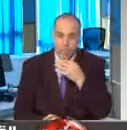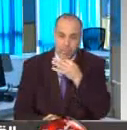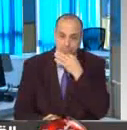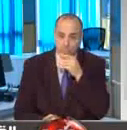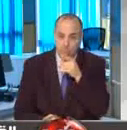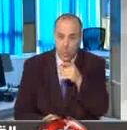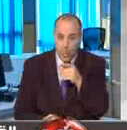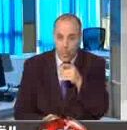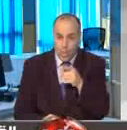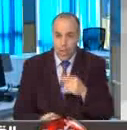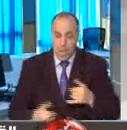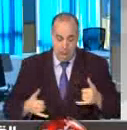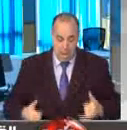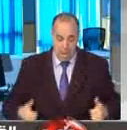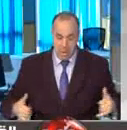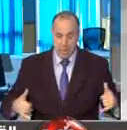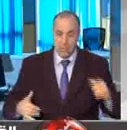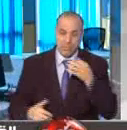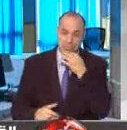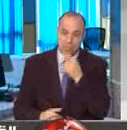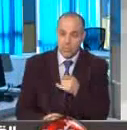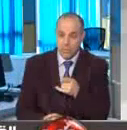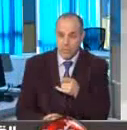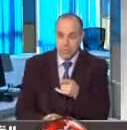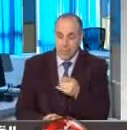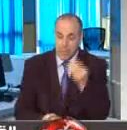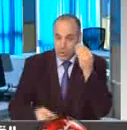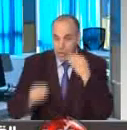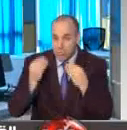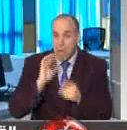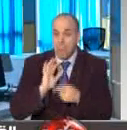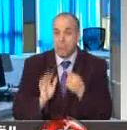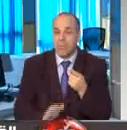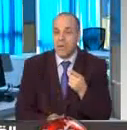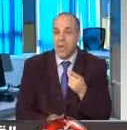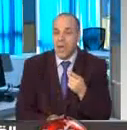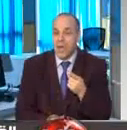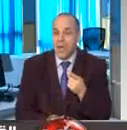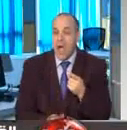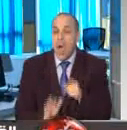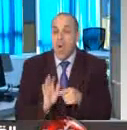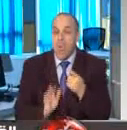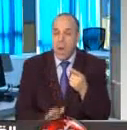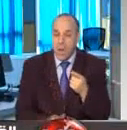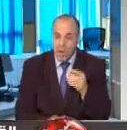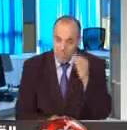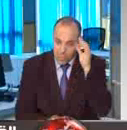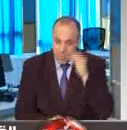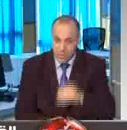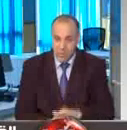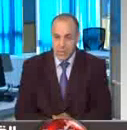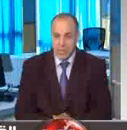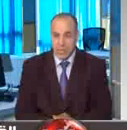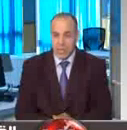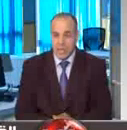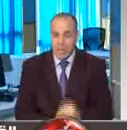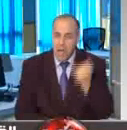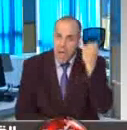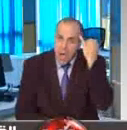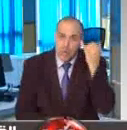في صناعة قاعات الجلوس، تجربة تعد الأولى من نوعها بتونس. حبيت نعمل حاجة